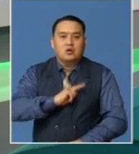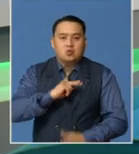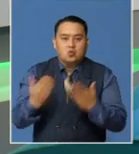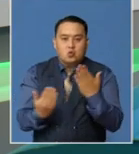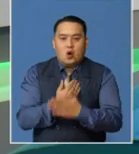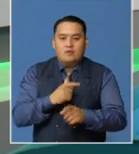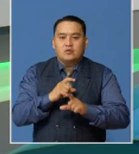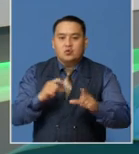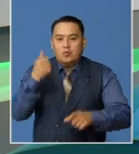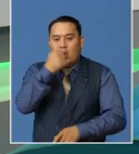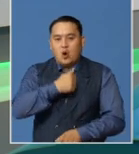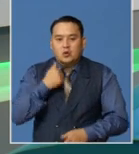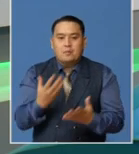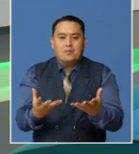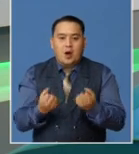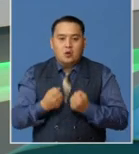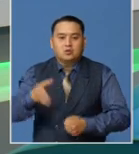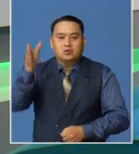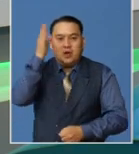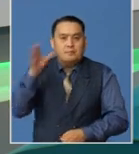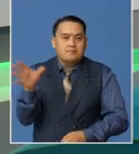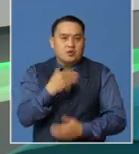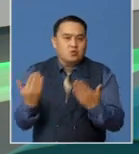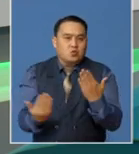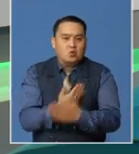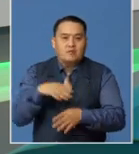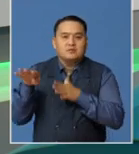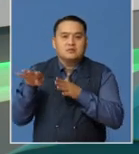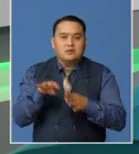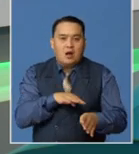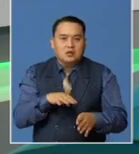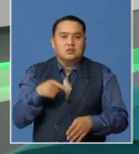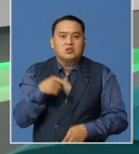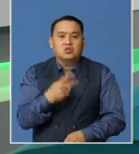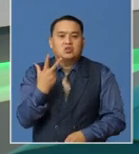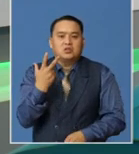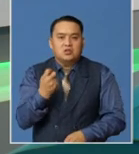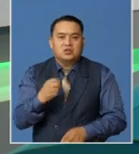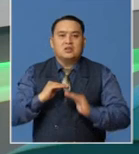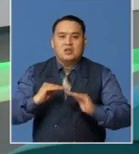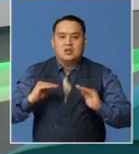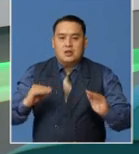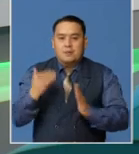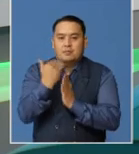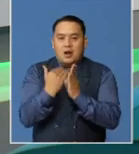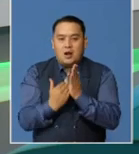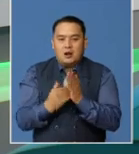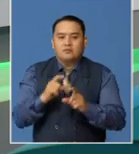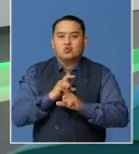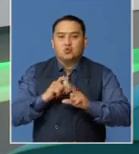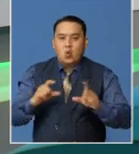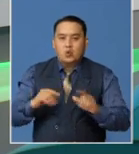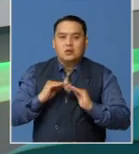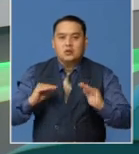новом учебном году получает здесь знания по самым современным стандартам почти 1300 учеников помимо школьной программы